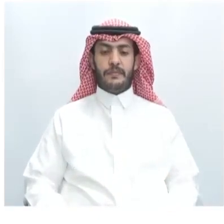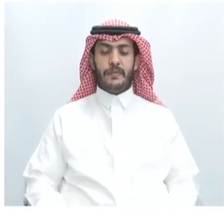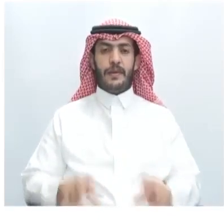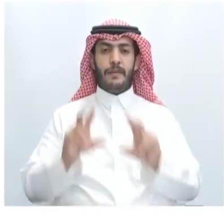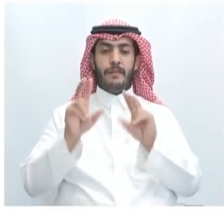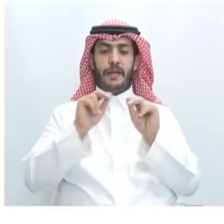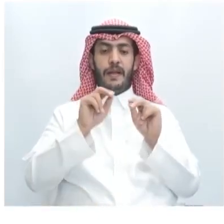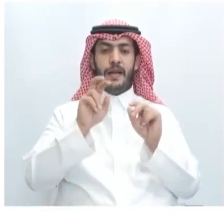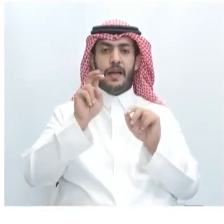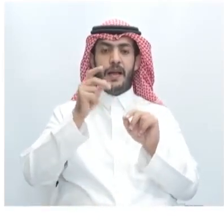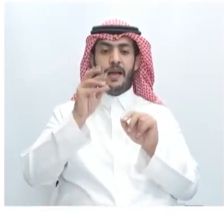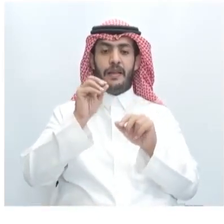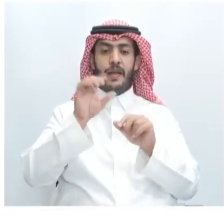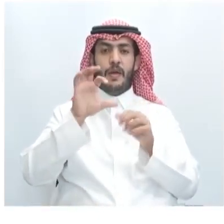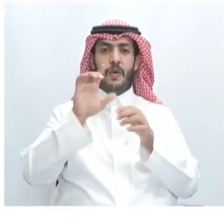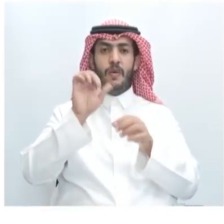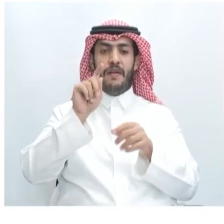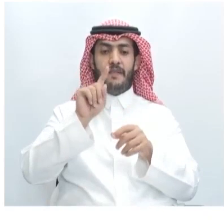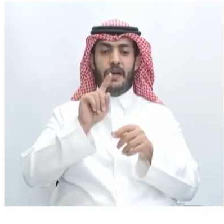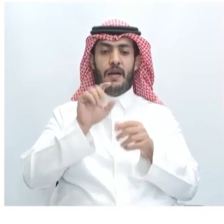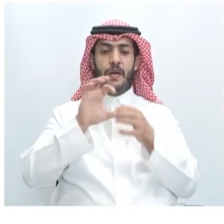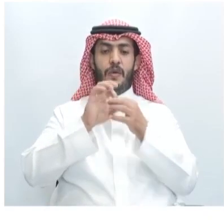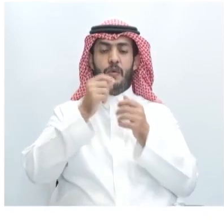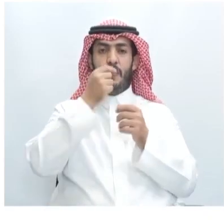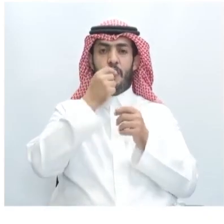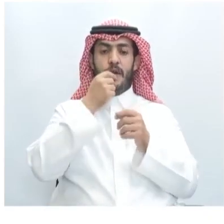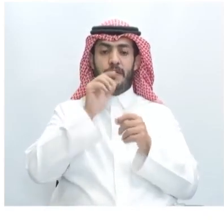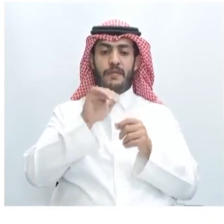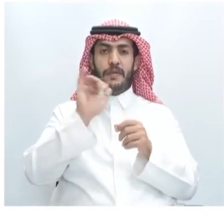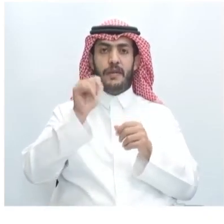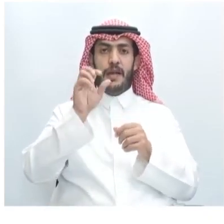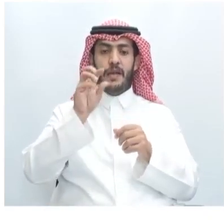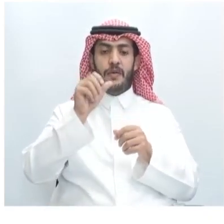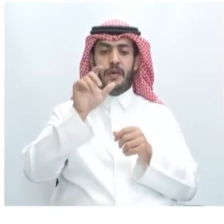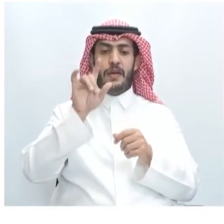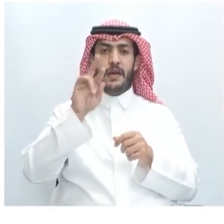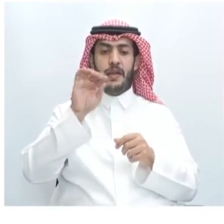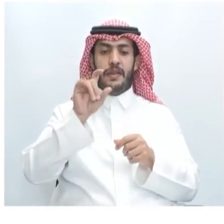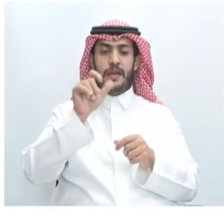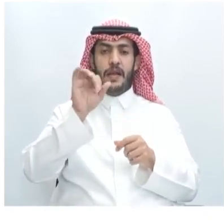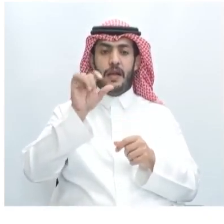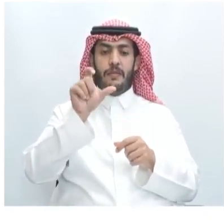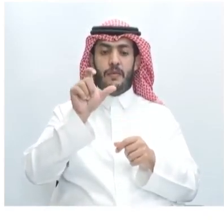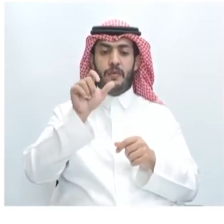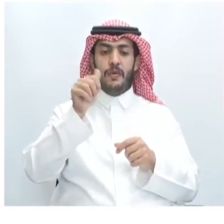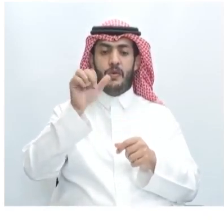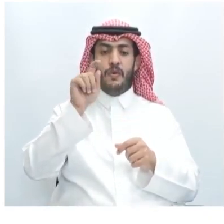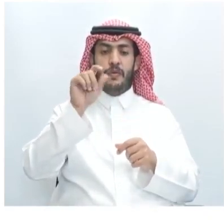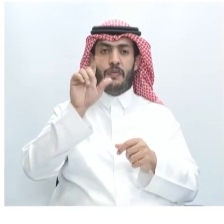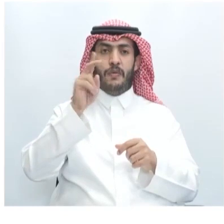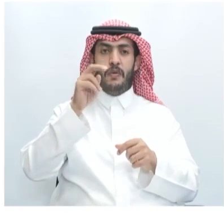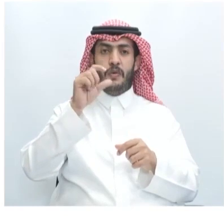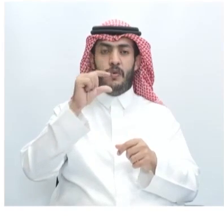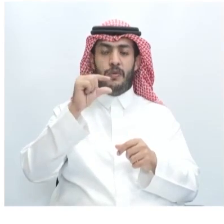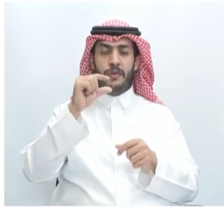مثال قاعده الوفاء بالعقود قال الله عز وجل يا ايها الذين امنوا اوفوا بالعقود